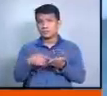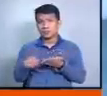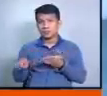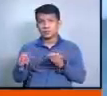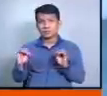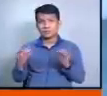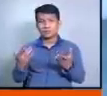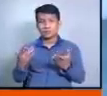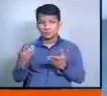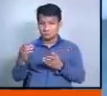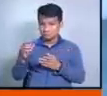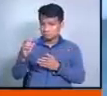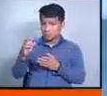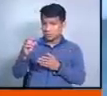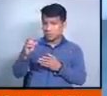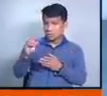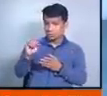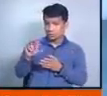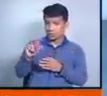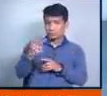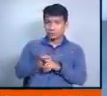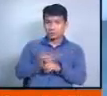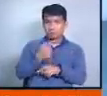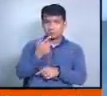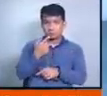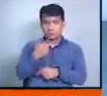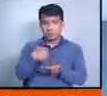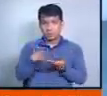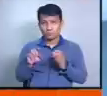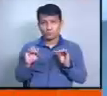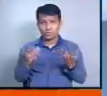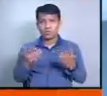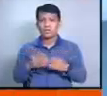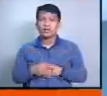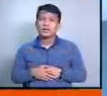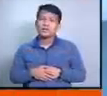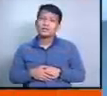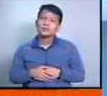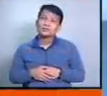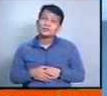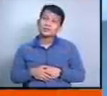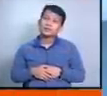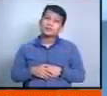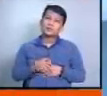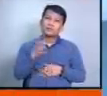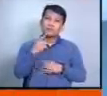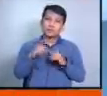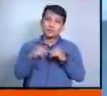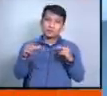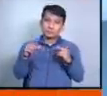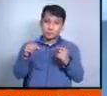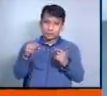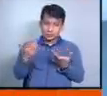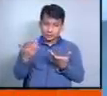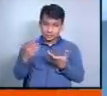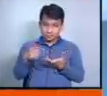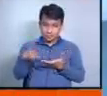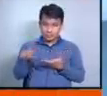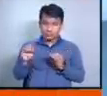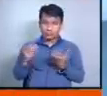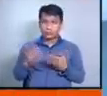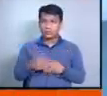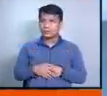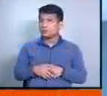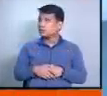siguro 30-month pay? Wala po. Okay. And then, walang pay slip? Wala pala po.